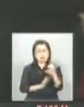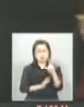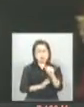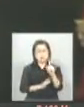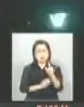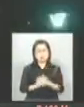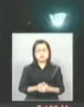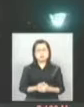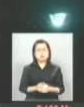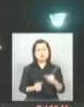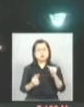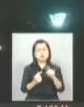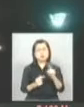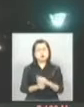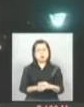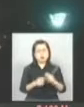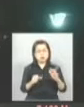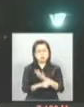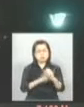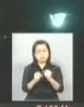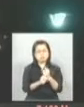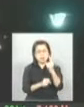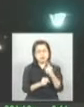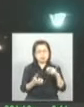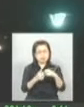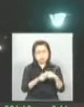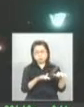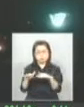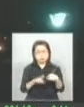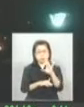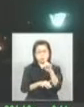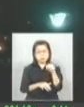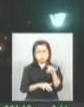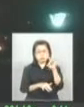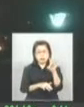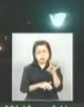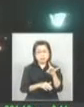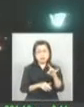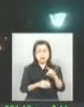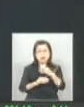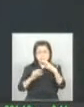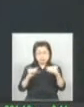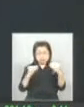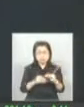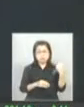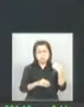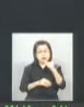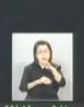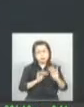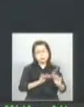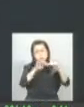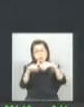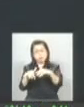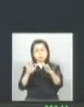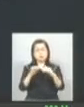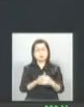เนื่องในโอกาสครบรอบ1ปีเหตุแผ่นดินไหวรุนแรงขนาด 8.8 ริกเตอร์ซึ่งตามมาด้วยการเกิดขึ้นสึนามิในเขตชายฝั่งเมืองคอนเ